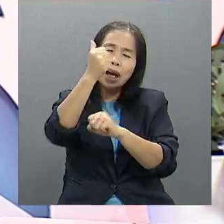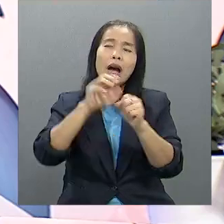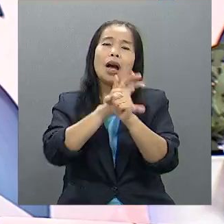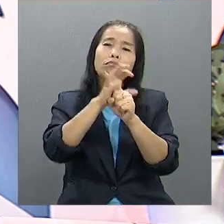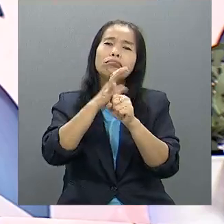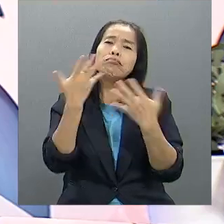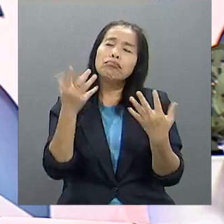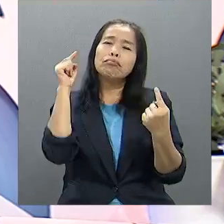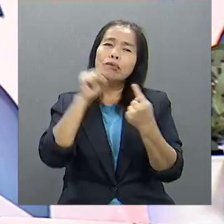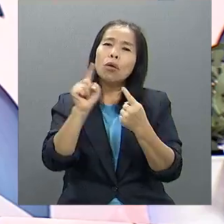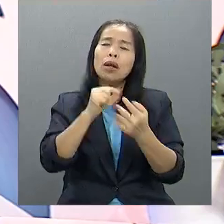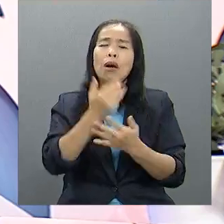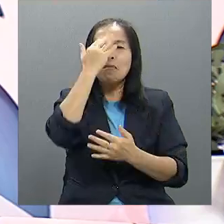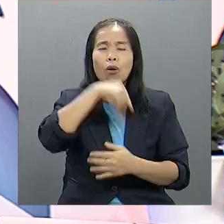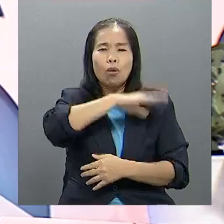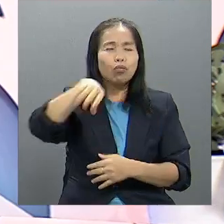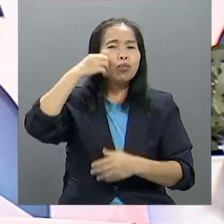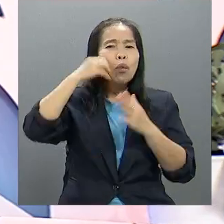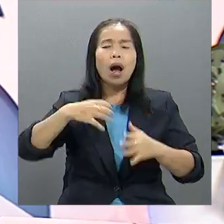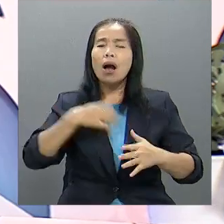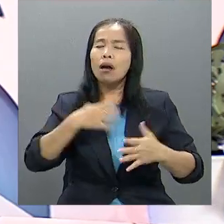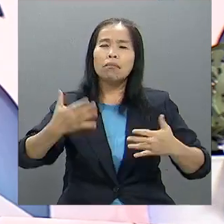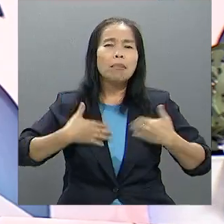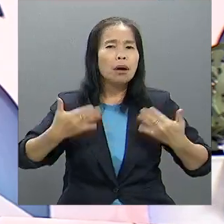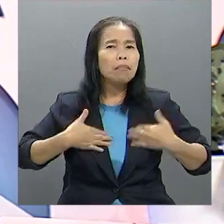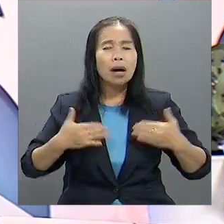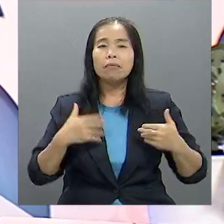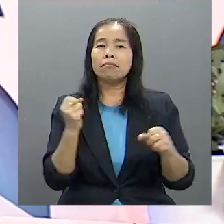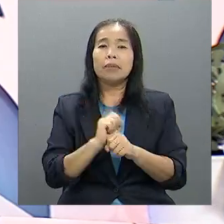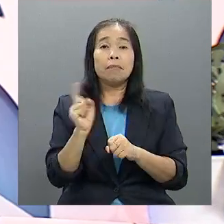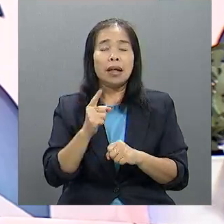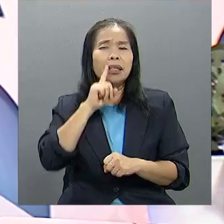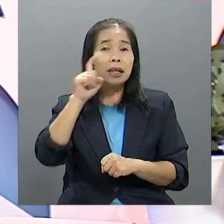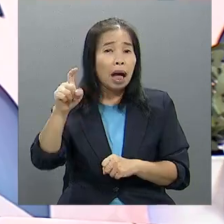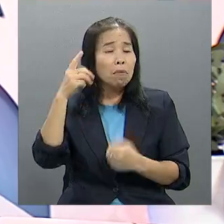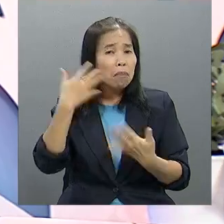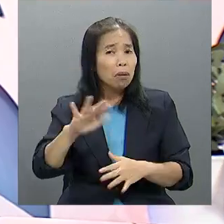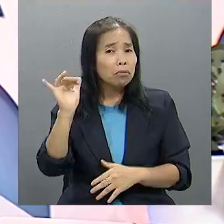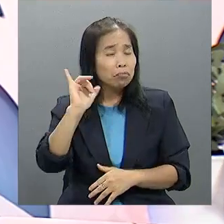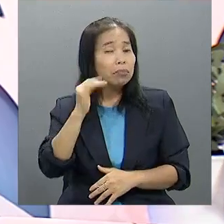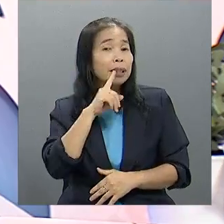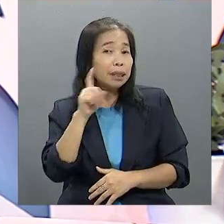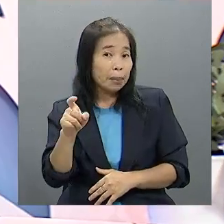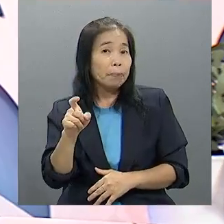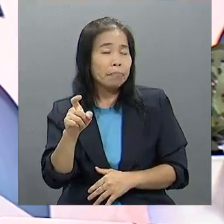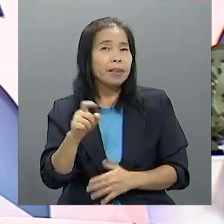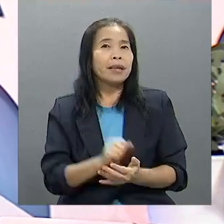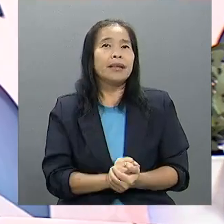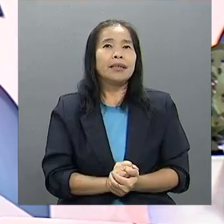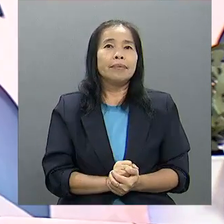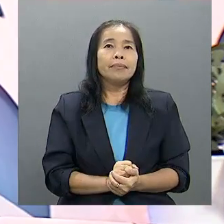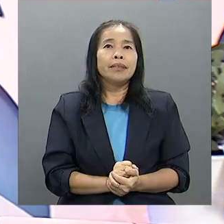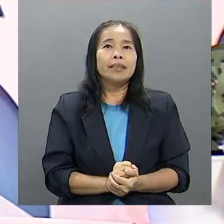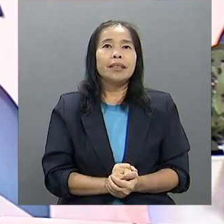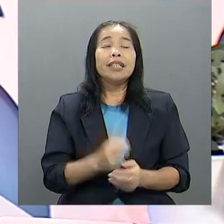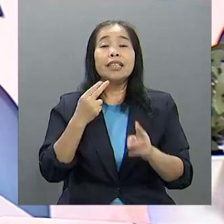เพื่อที่เราจะได้กลับมาใช้ชีวิตได้อย่างปกติวันนี้มีความคืบหน้ามาฝากคุณผู้ชมด้วยค่ะจะพาคุณผู้ชมไปฟังจากนายแพทย์ทวิลาภตัน